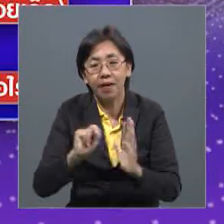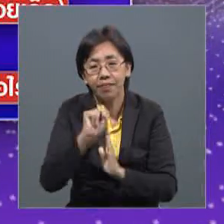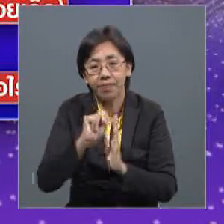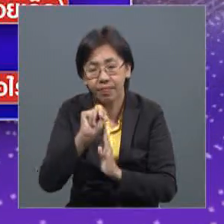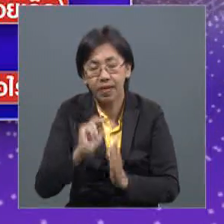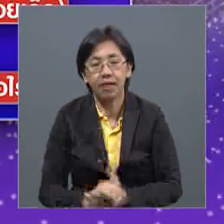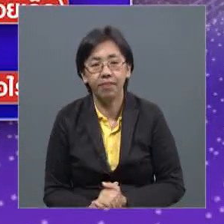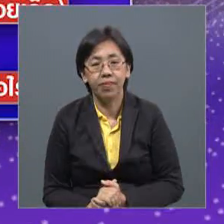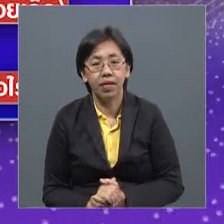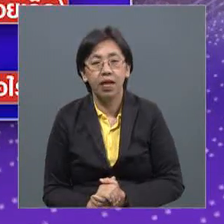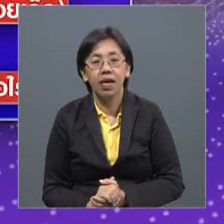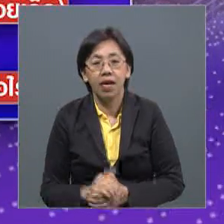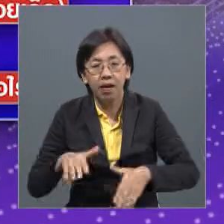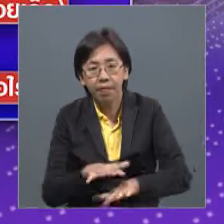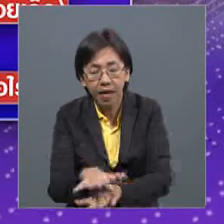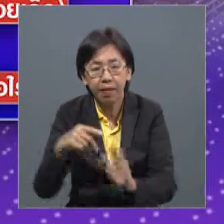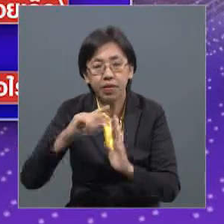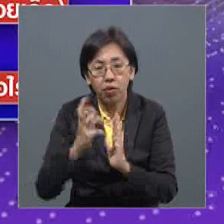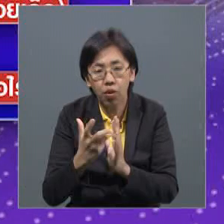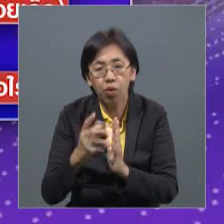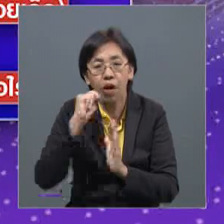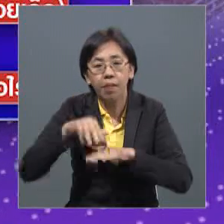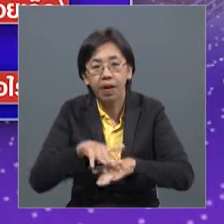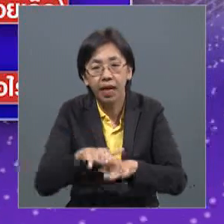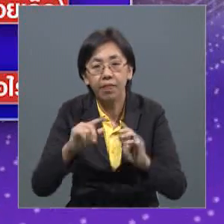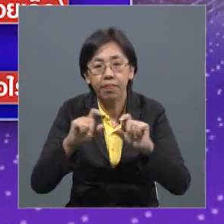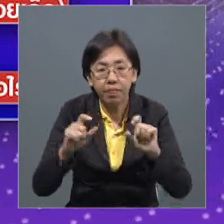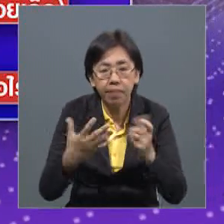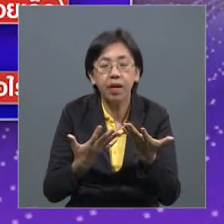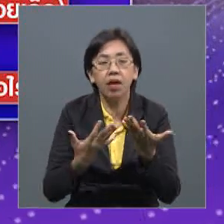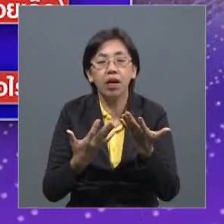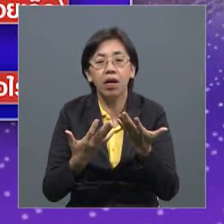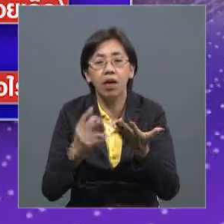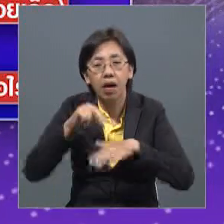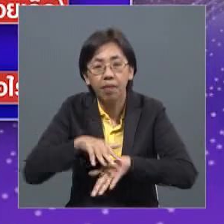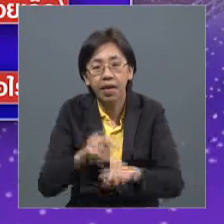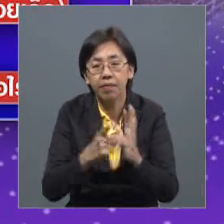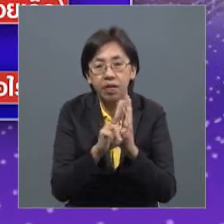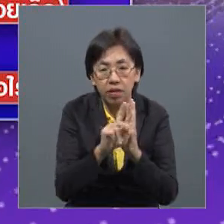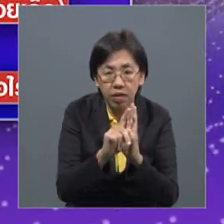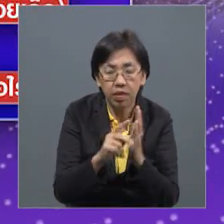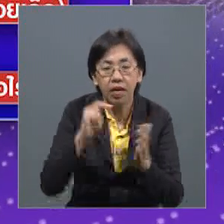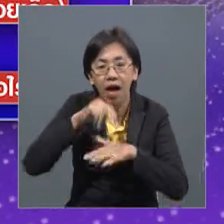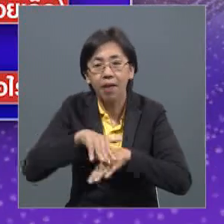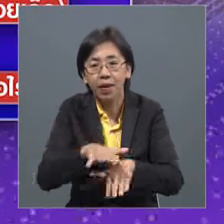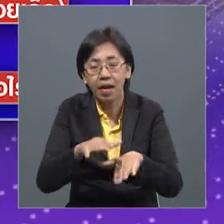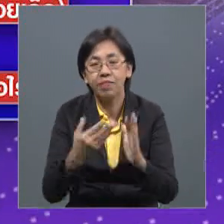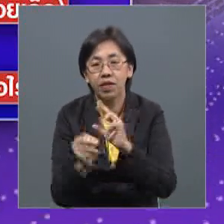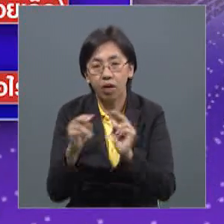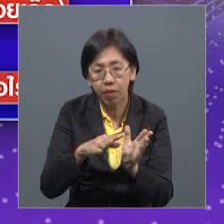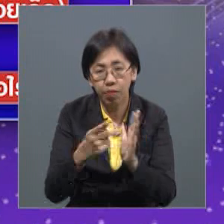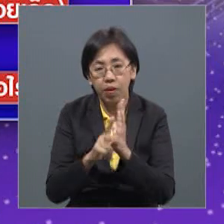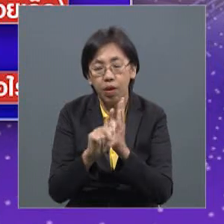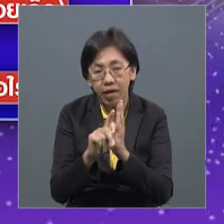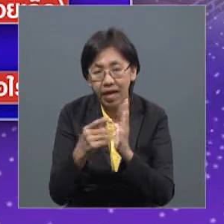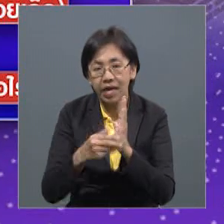แม่น้ำแควน้อยแม่น้ำป่าสักลำน้ำพองลำน้ำก่ำลำน้ำชีเอ่อลำน้ำก่ำแม่น้ำชีลำเซบายแม่น้ำน้ำยัง